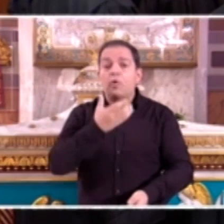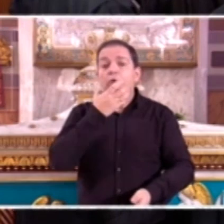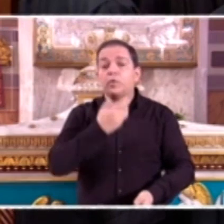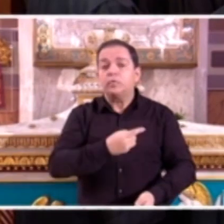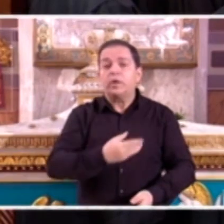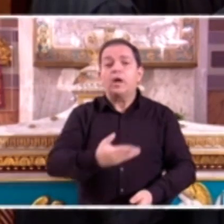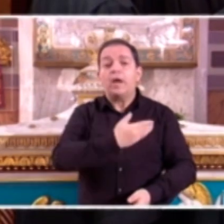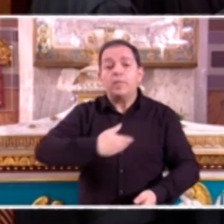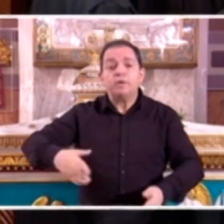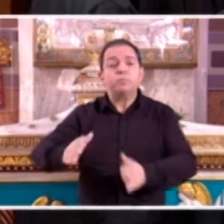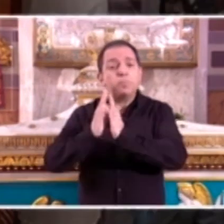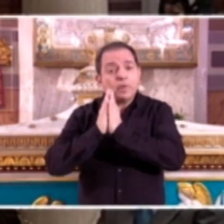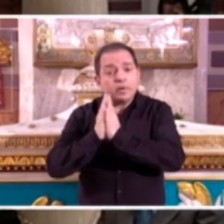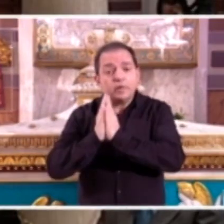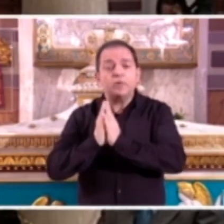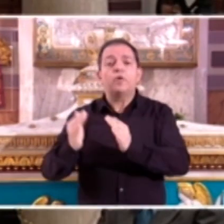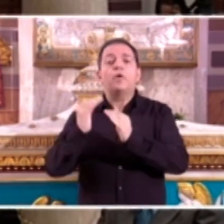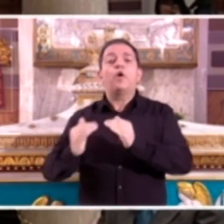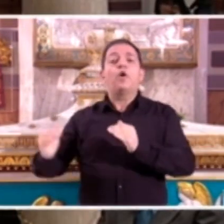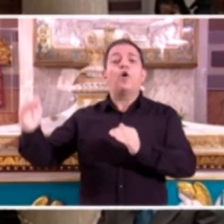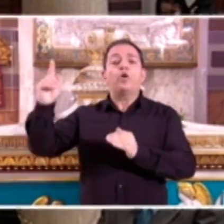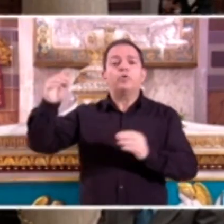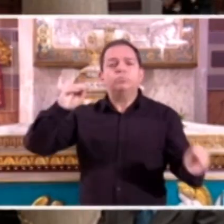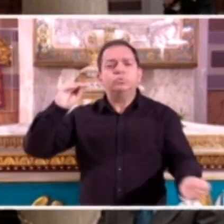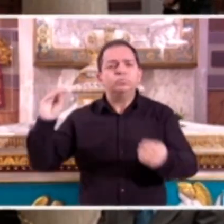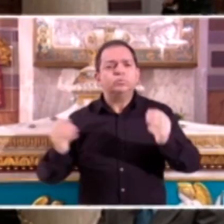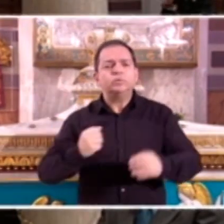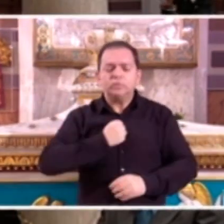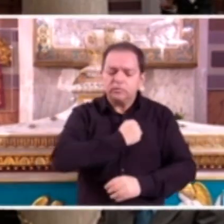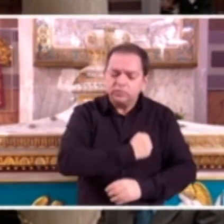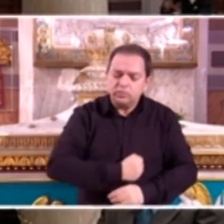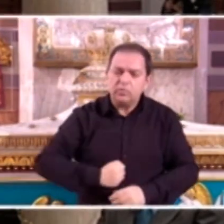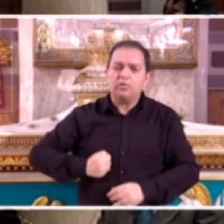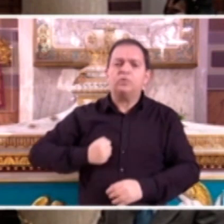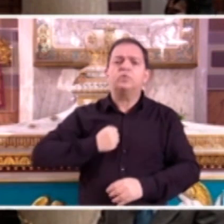ελέησον. Υπέρ του Χριστίνε ημάς από πάσης